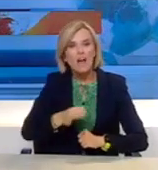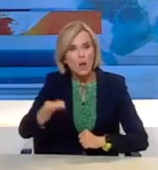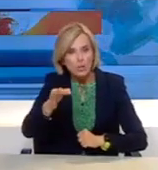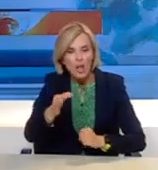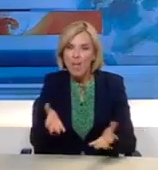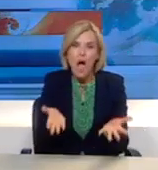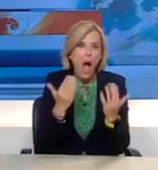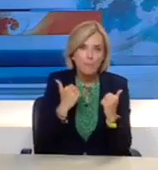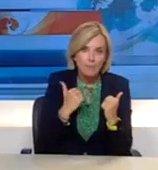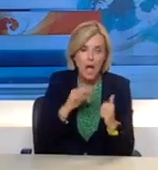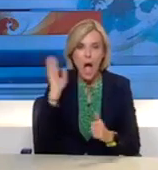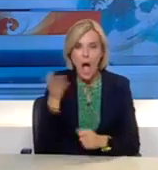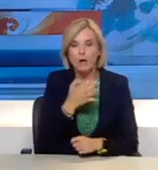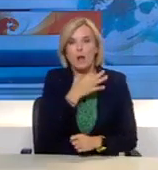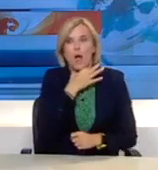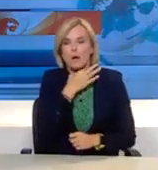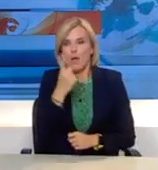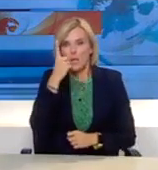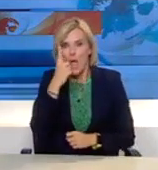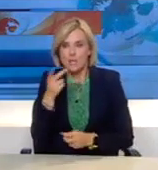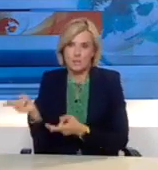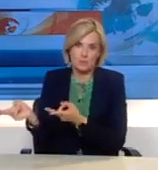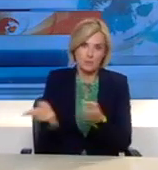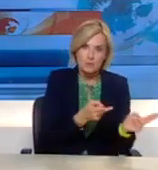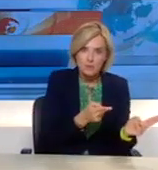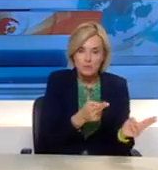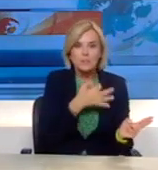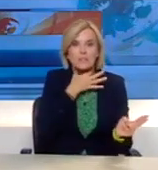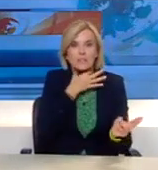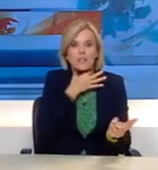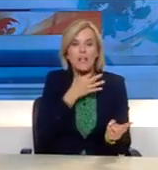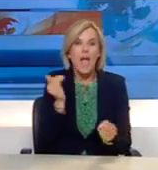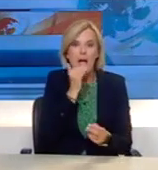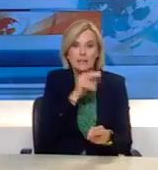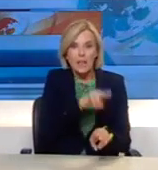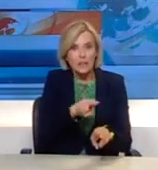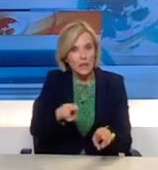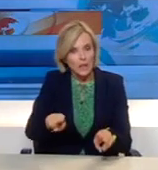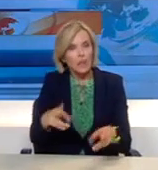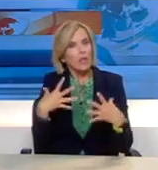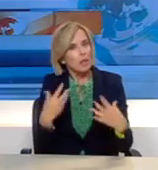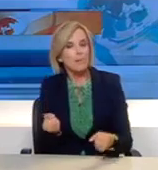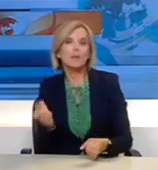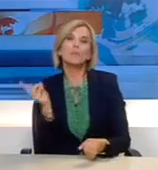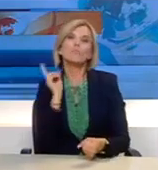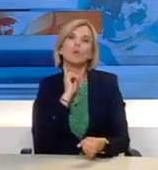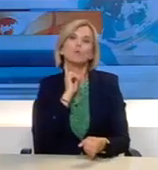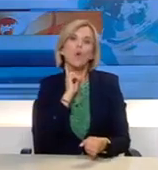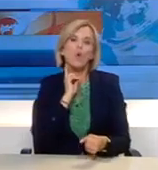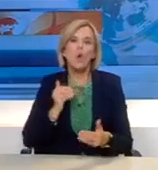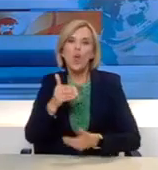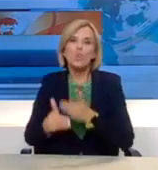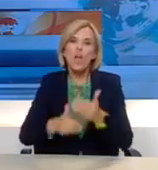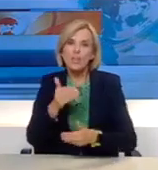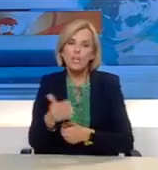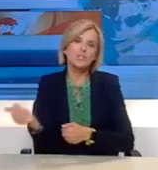Εφόσον χρειαστεί κάποιος συμπολίτης μας ή κάποιος να χρήζει μονάδες εντατικής θεραπείας, υπάρχουν πρωτόκολλα. Γίνεται διακομιδή σε νοσοκομείο